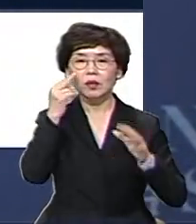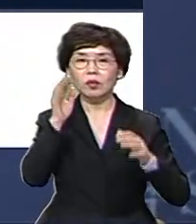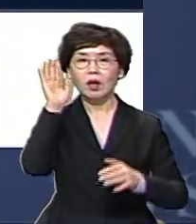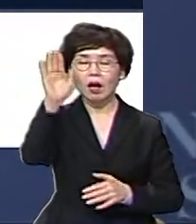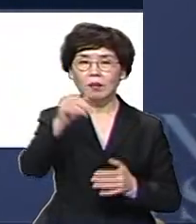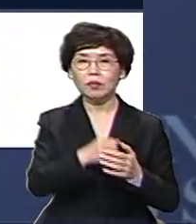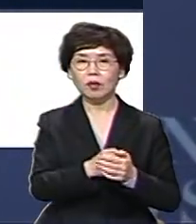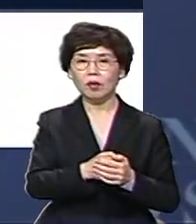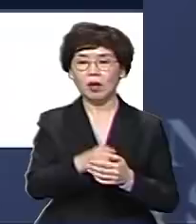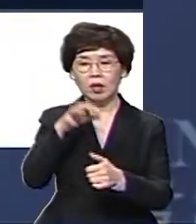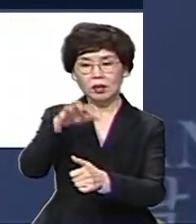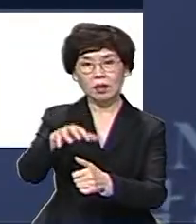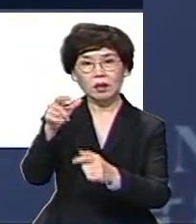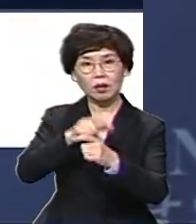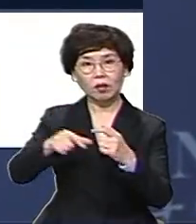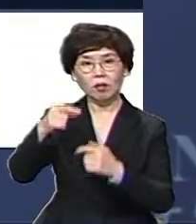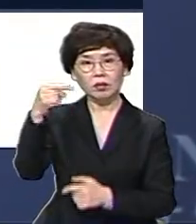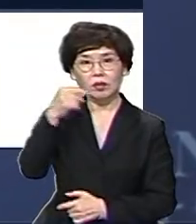말씀하시기를